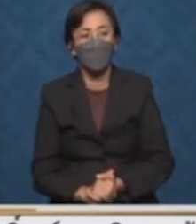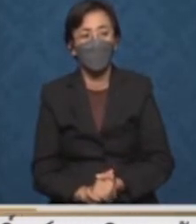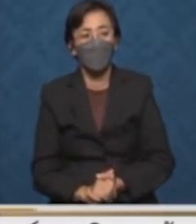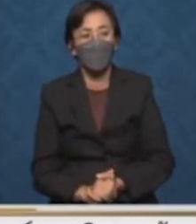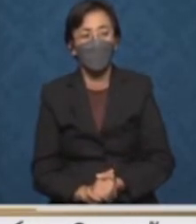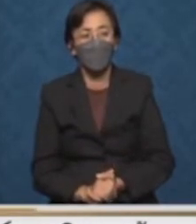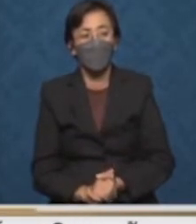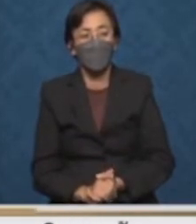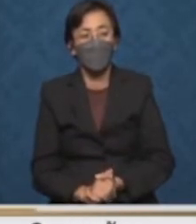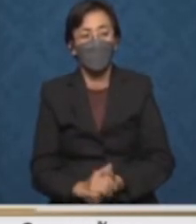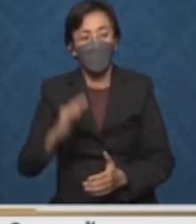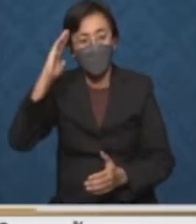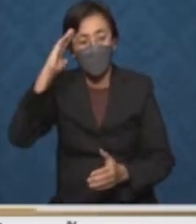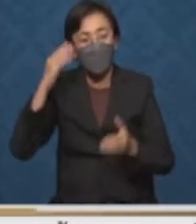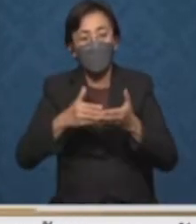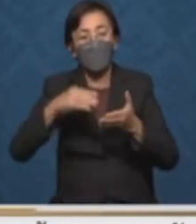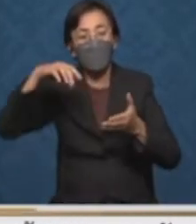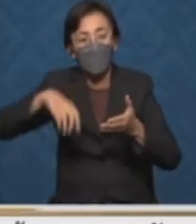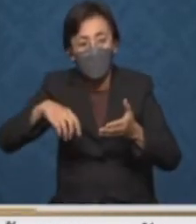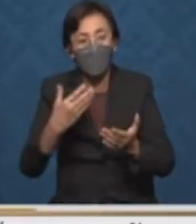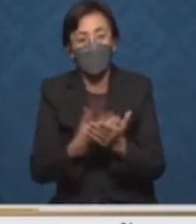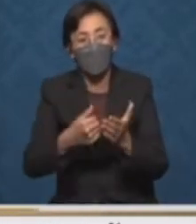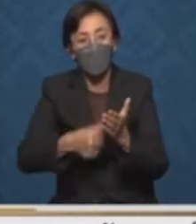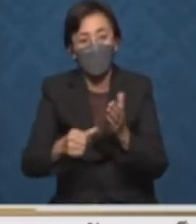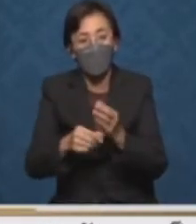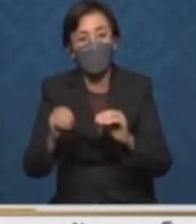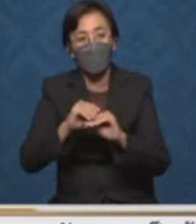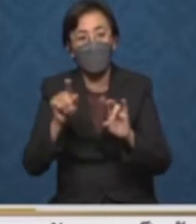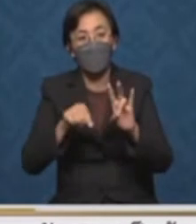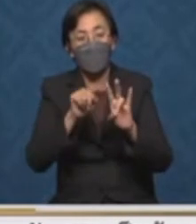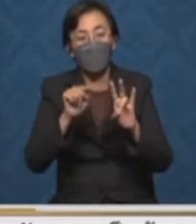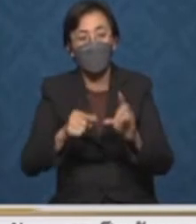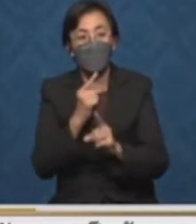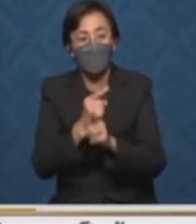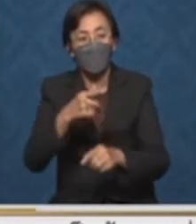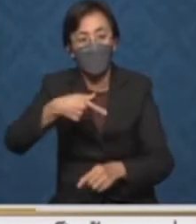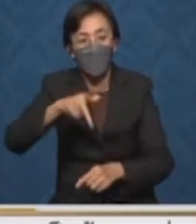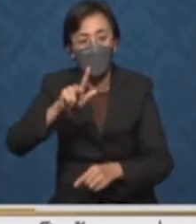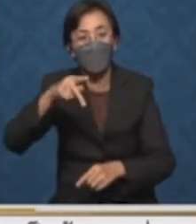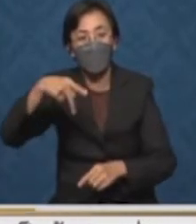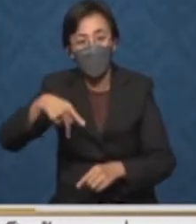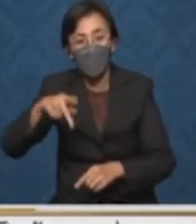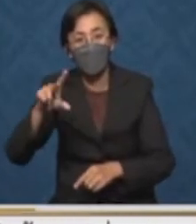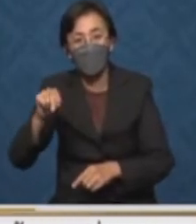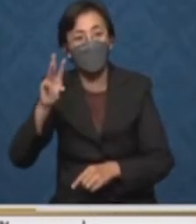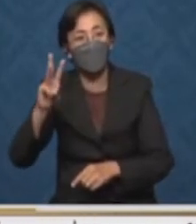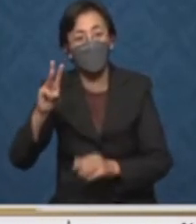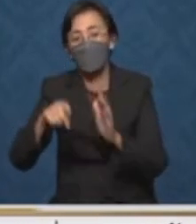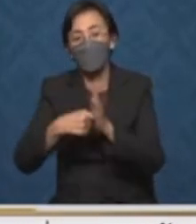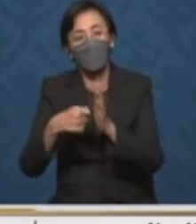กองทัพเรือจ่ายภาษีมูลค่าเพิ่มตามแบบพ.พ.36เนี่ยโดยไม่ช